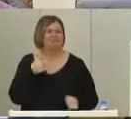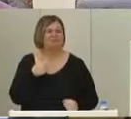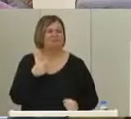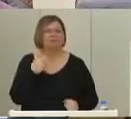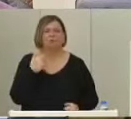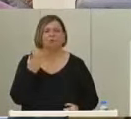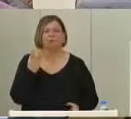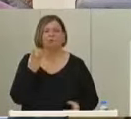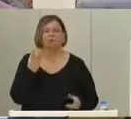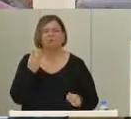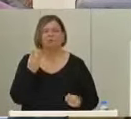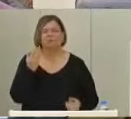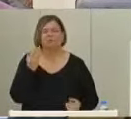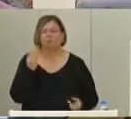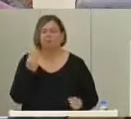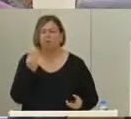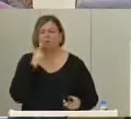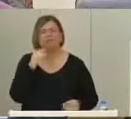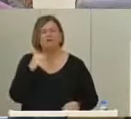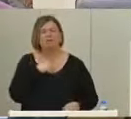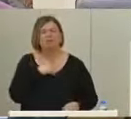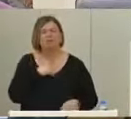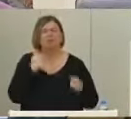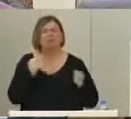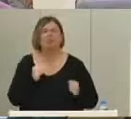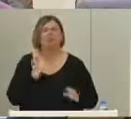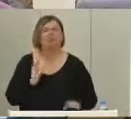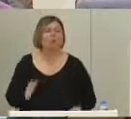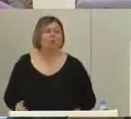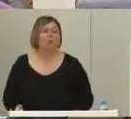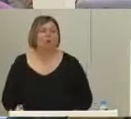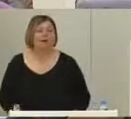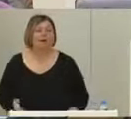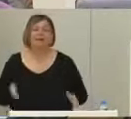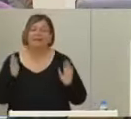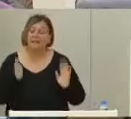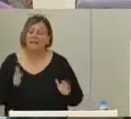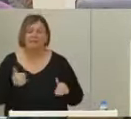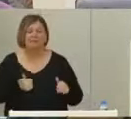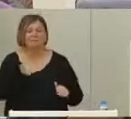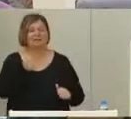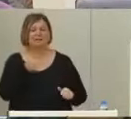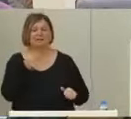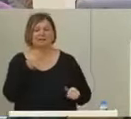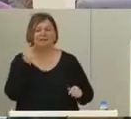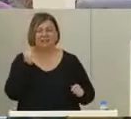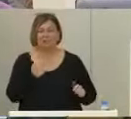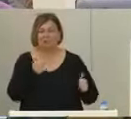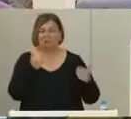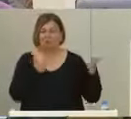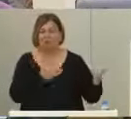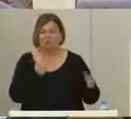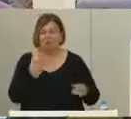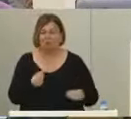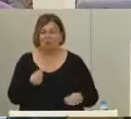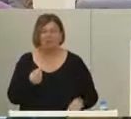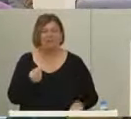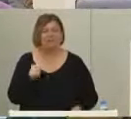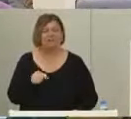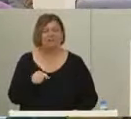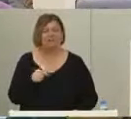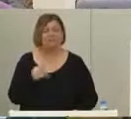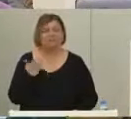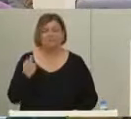hoş görmediğimiz için belki içimize oturmuyor. Keşke başkanımız burada olsaydı. Böyle bir şey